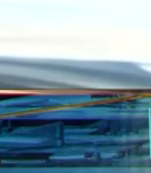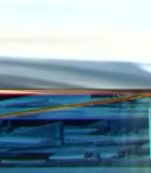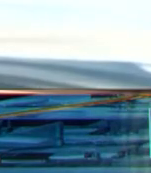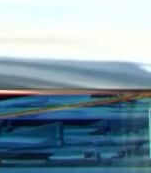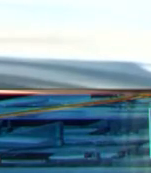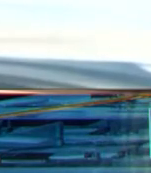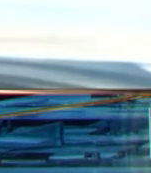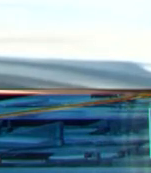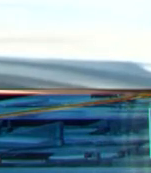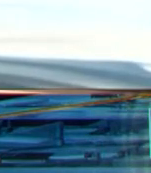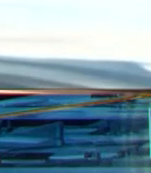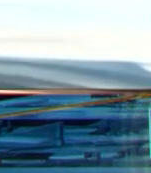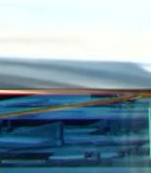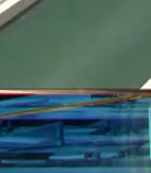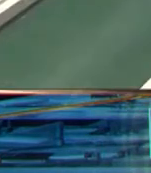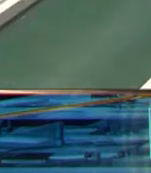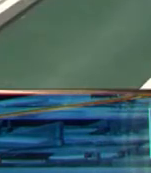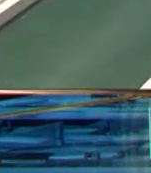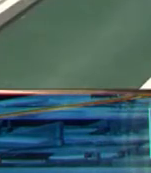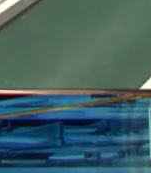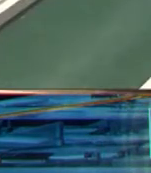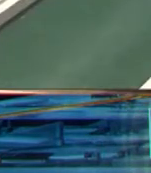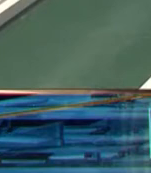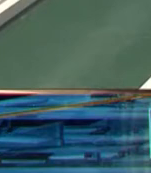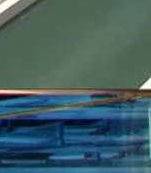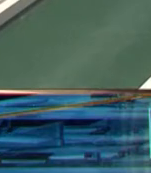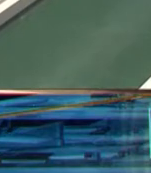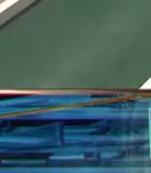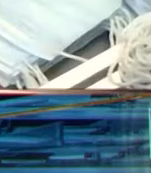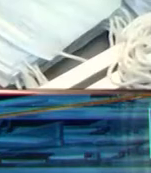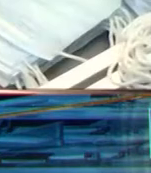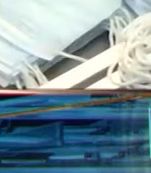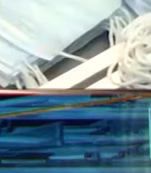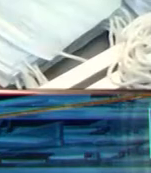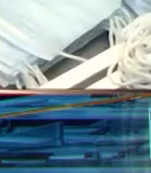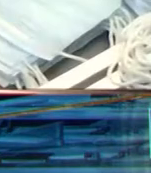медицина маскалар экспортын тоқтатып, ішкі нарыққа жұмыс жасап жатыр.